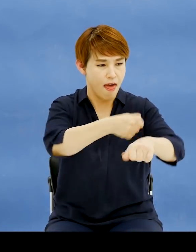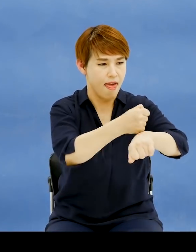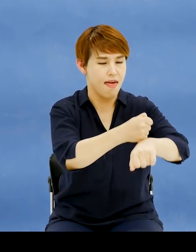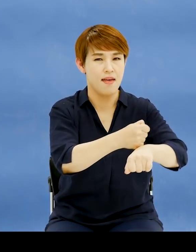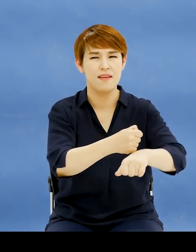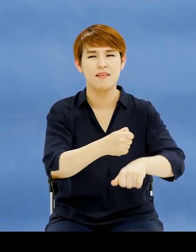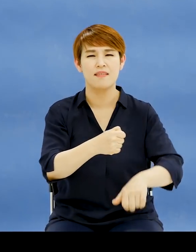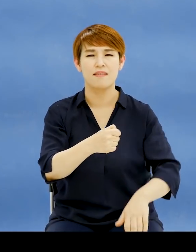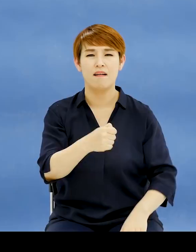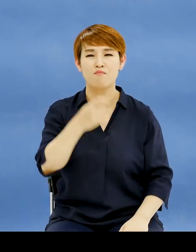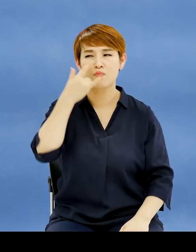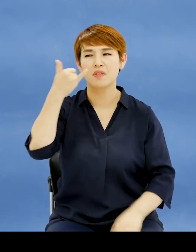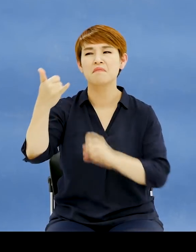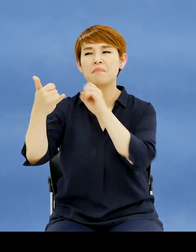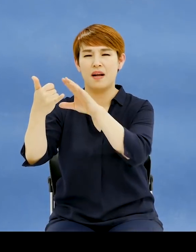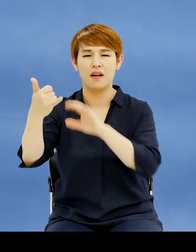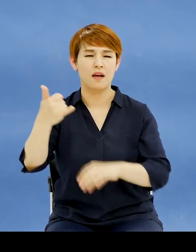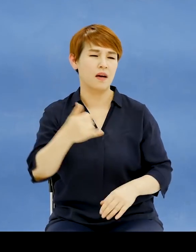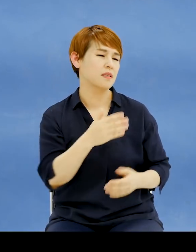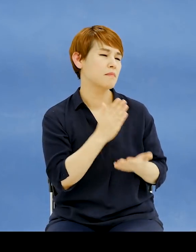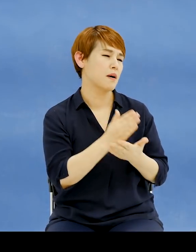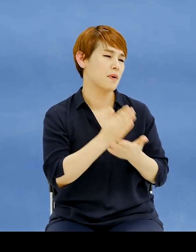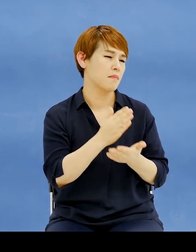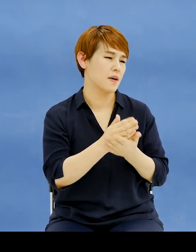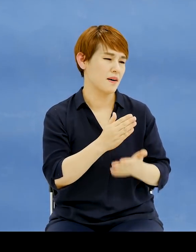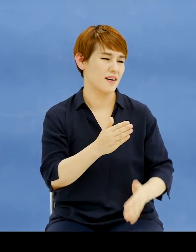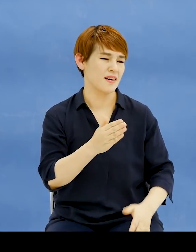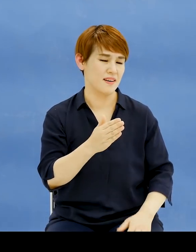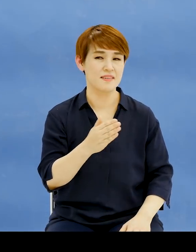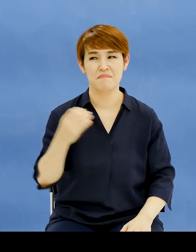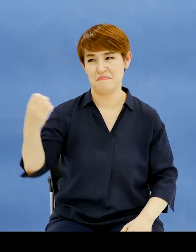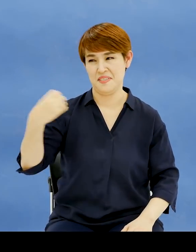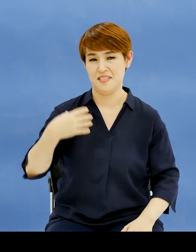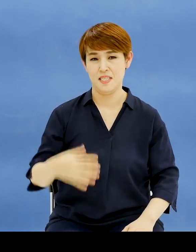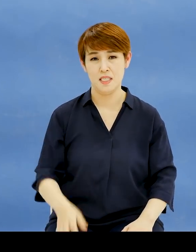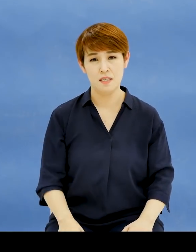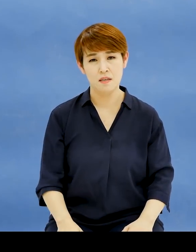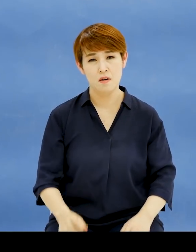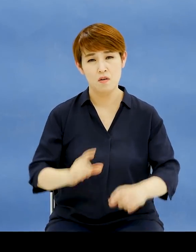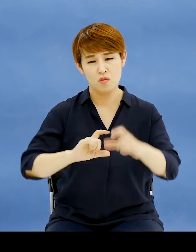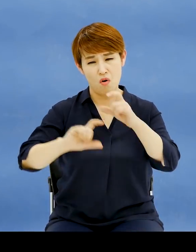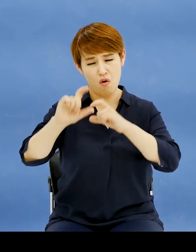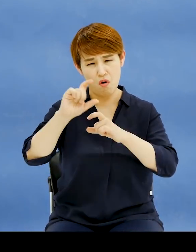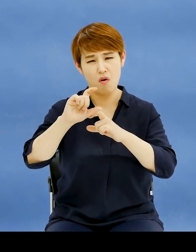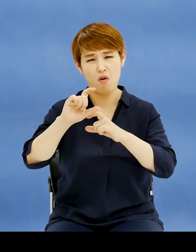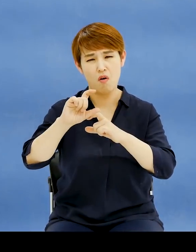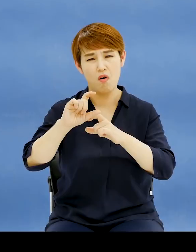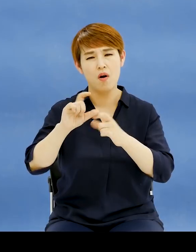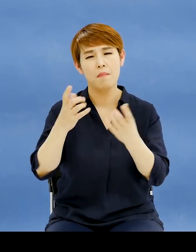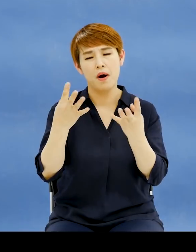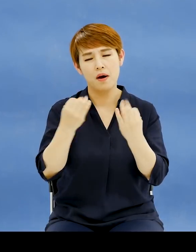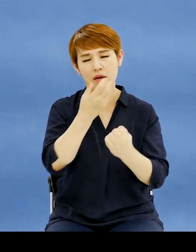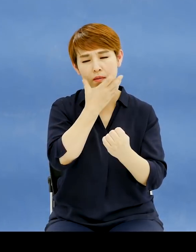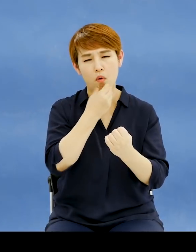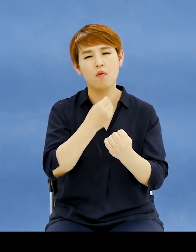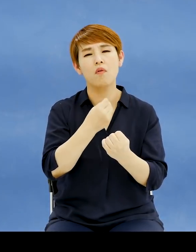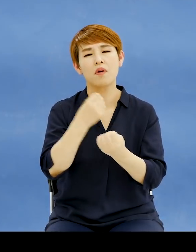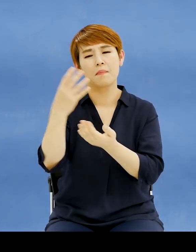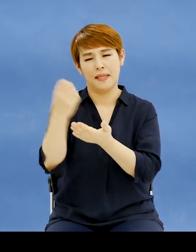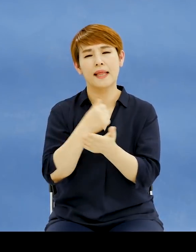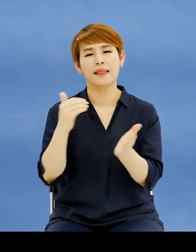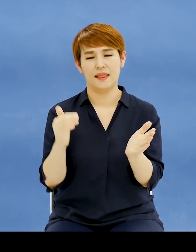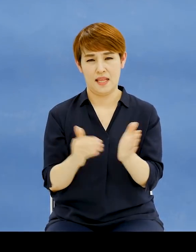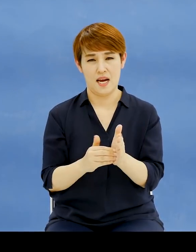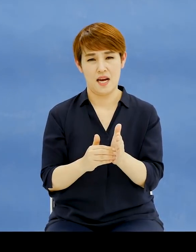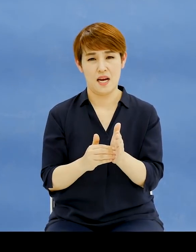내가 혼내줄 거다. 그러니까 어머니 아버지가 그러면 안 된다. 우리가 훨씬 더 큰 걸 받았다. 저 사람들이 가져간